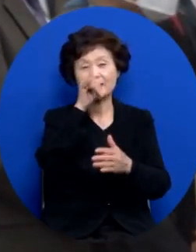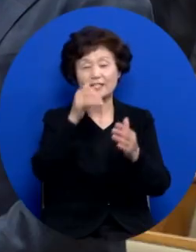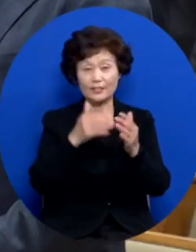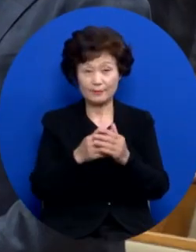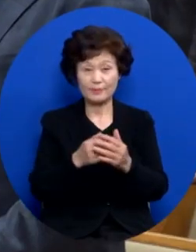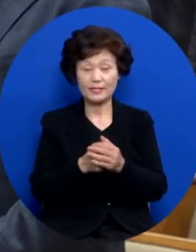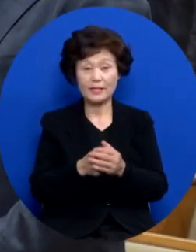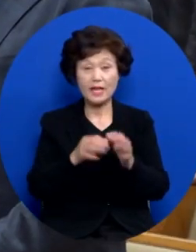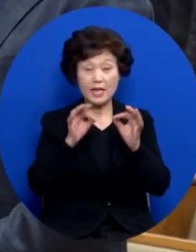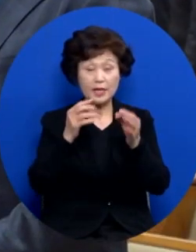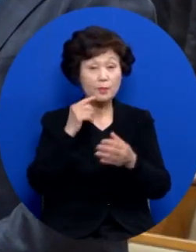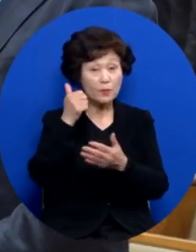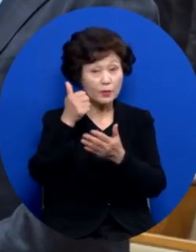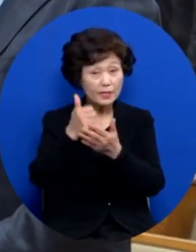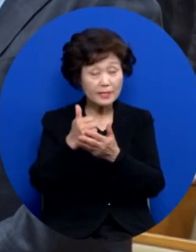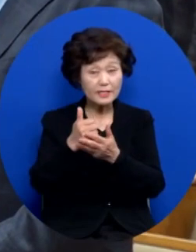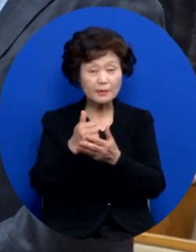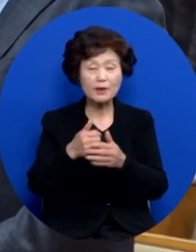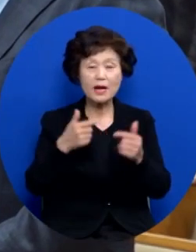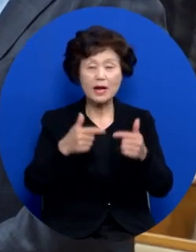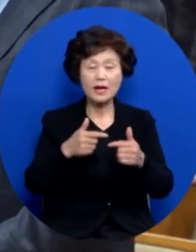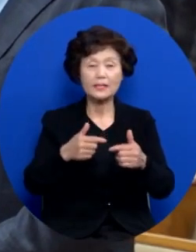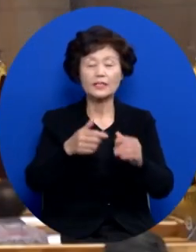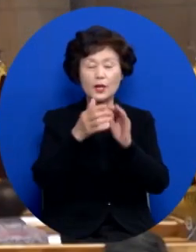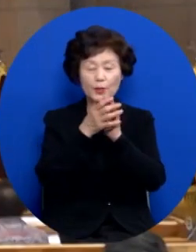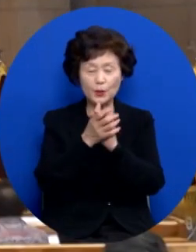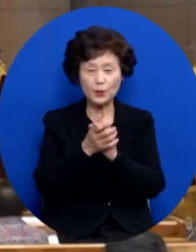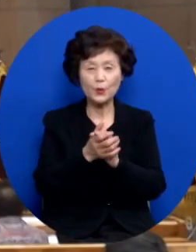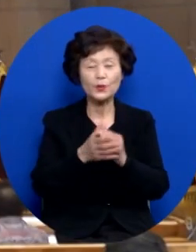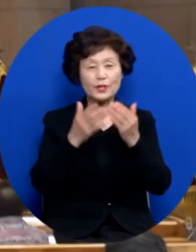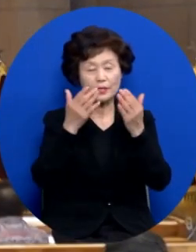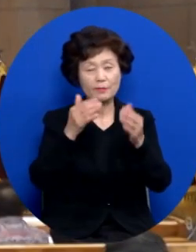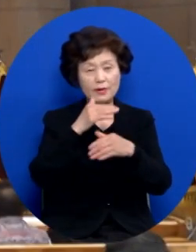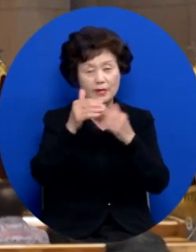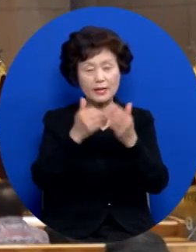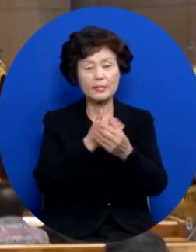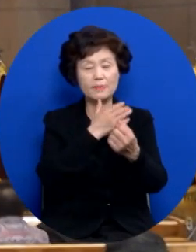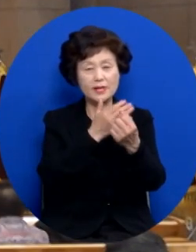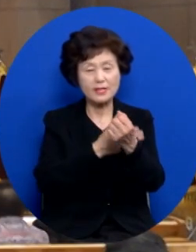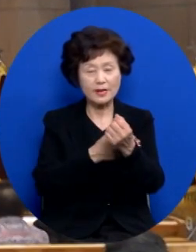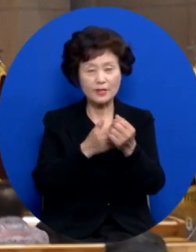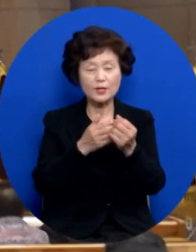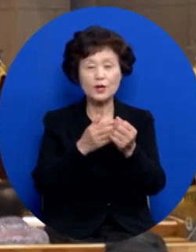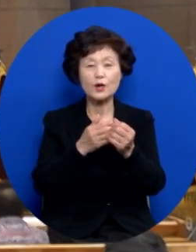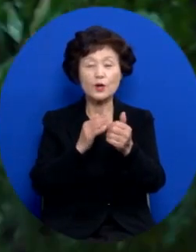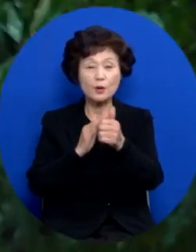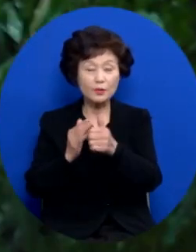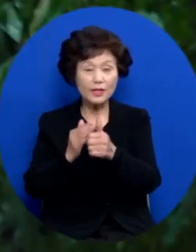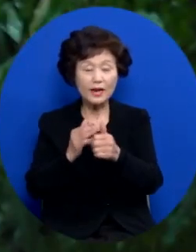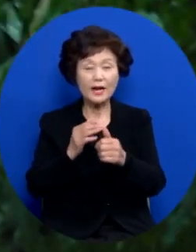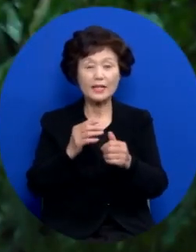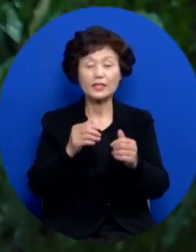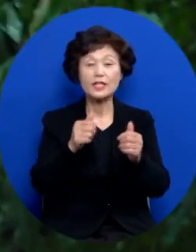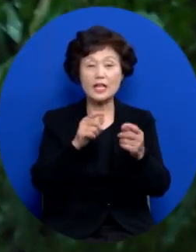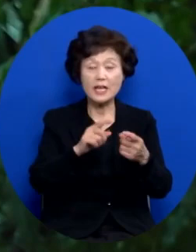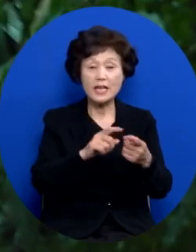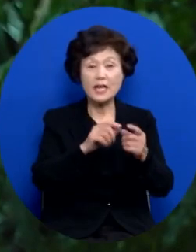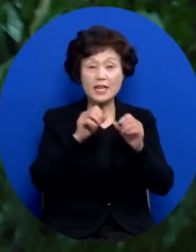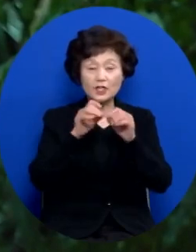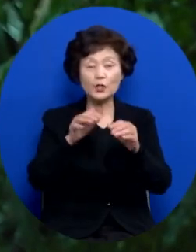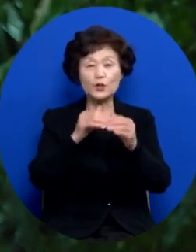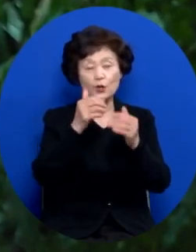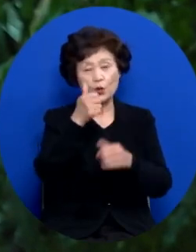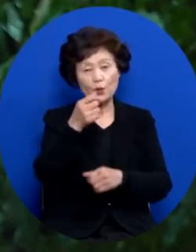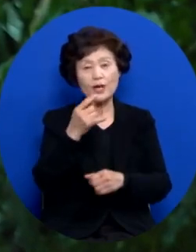남부연회 김동현 감독은 늘 기도의 자리를 지키며 하나님의 능력을 구하는 남성교회가 되길 바란다고 전했습니다.